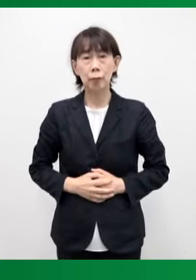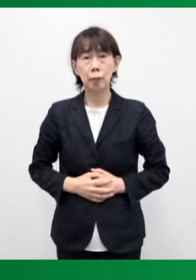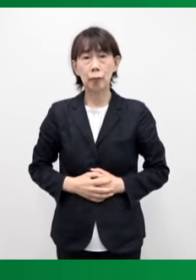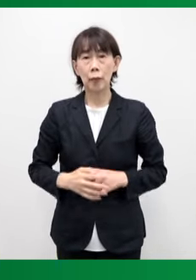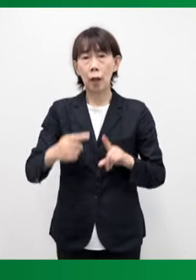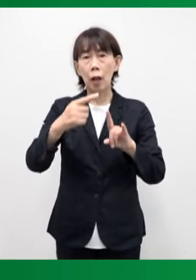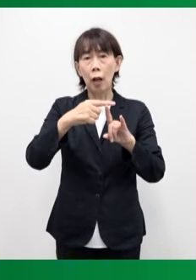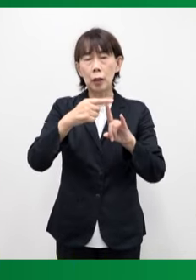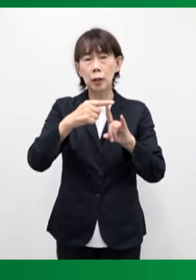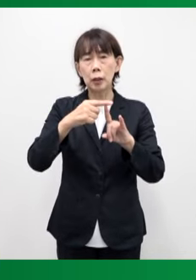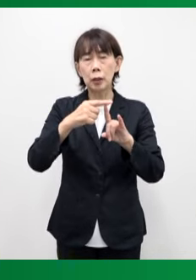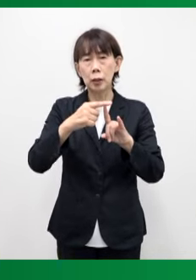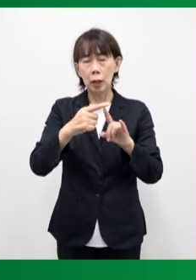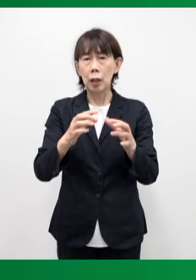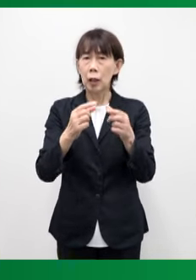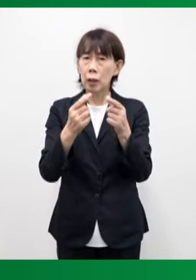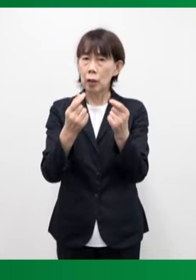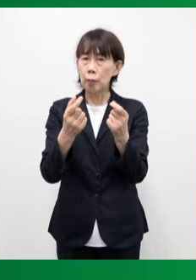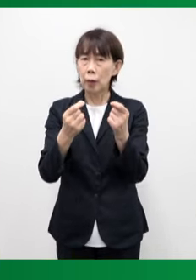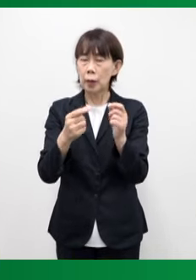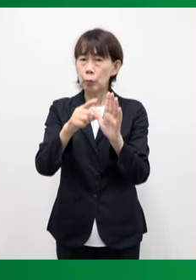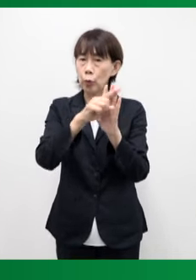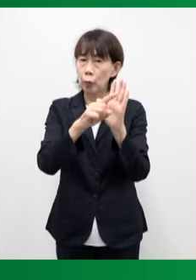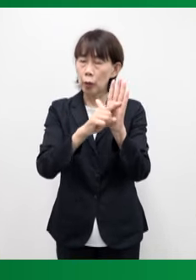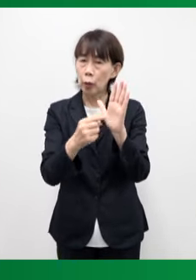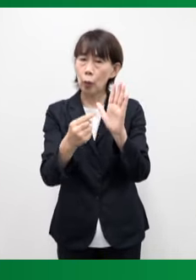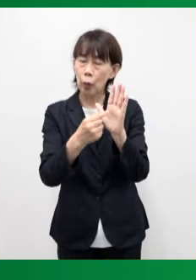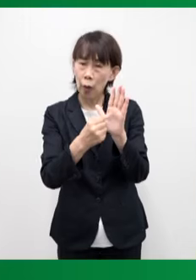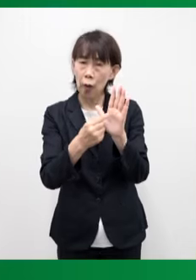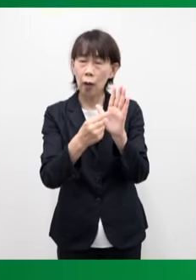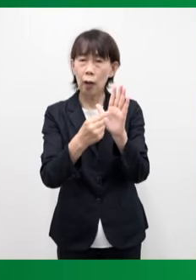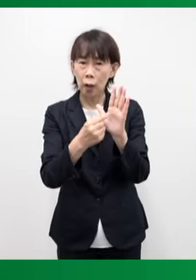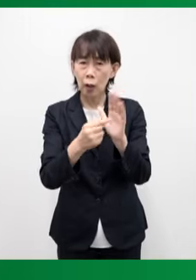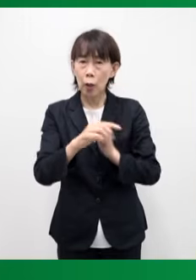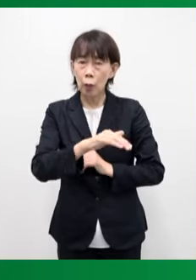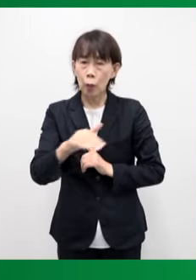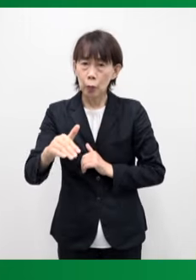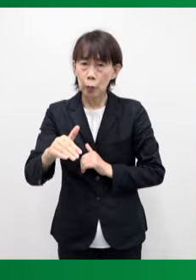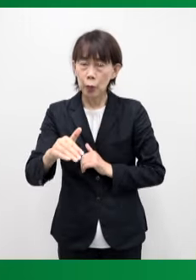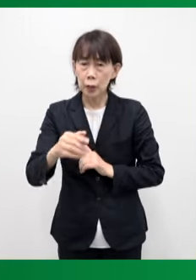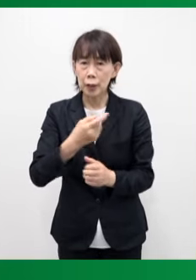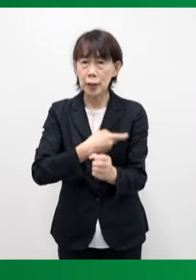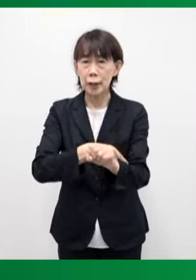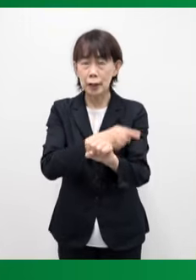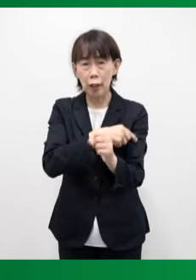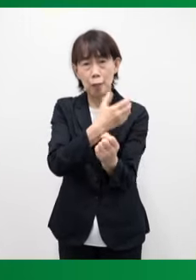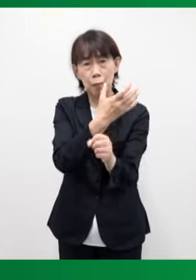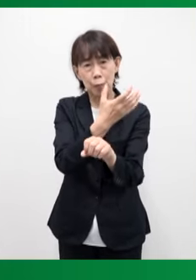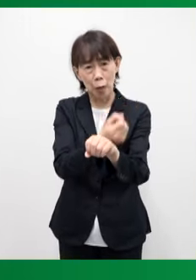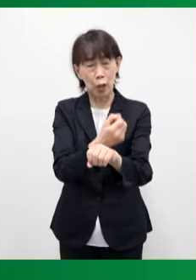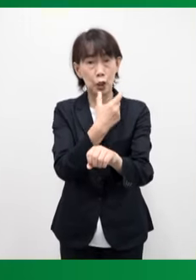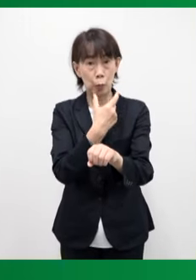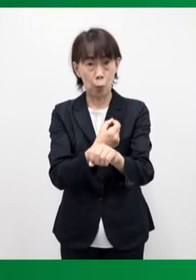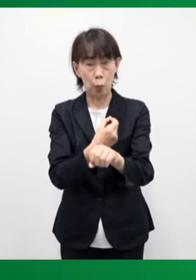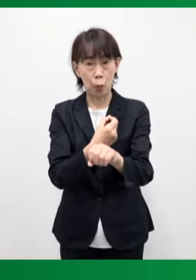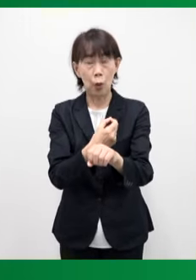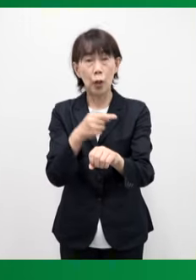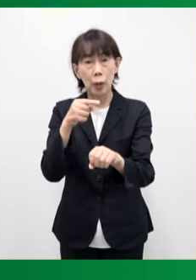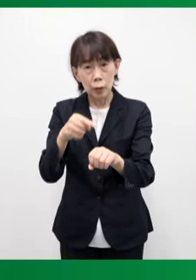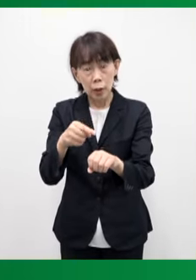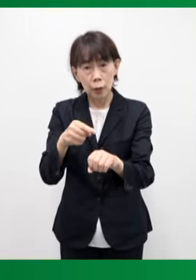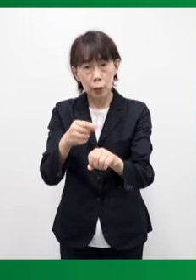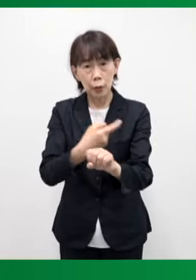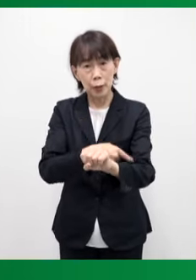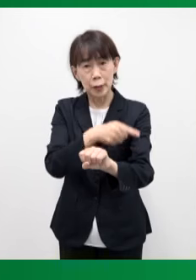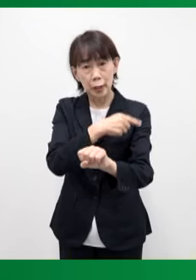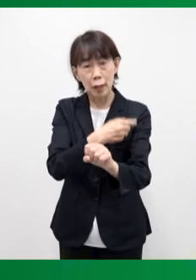IT のことですから、どうしてもですねプログラミングというところを子どもたちに力をつけてもらいたい、そしてその力でですね